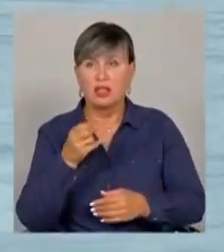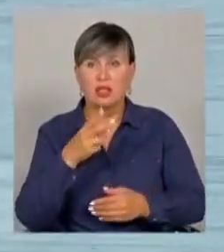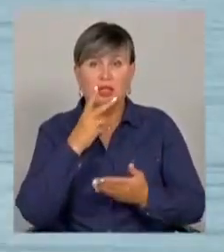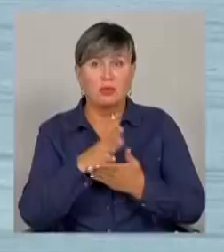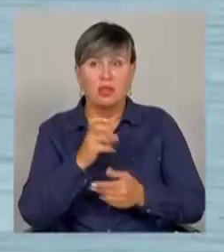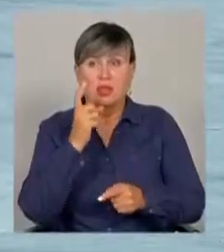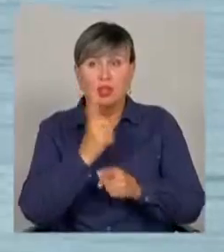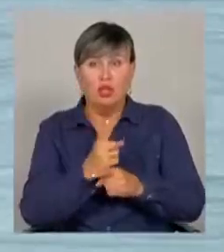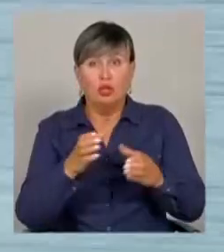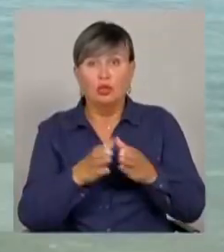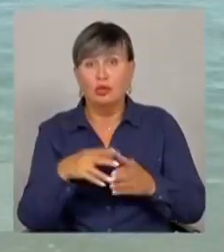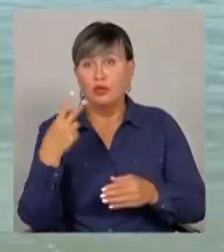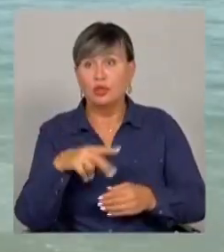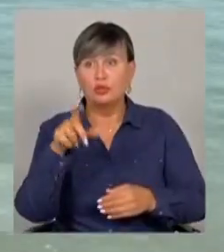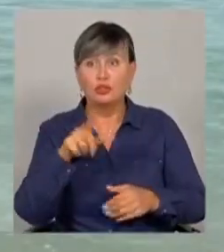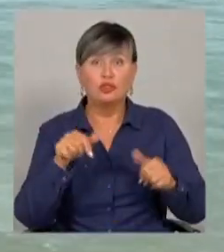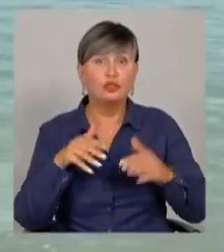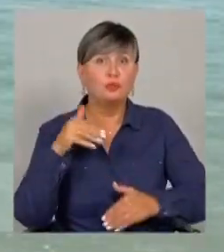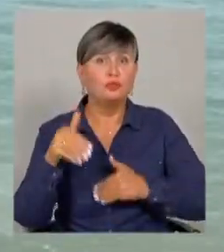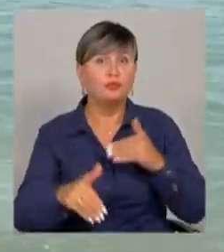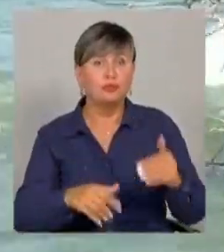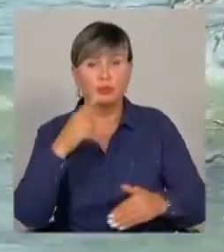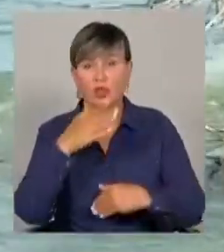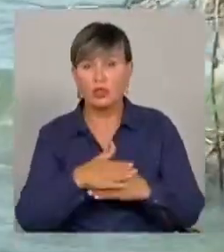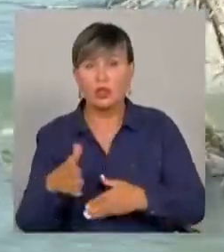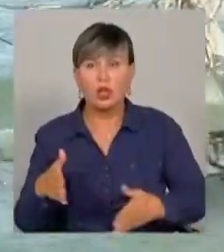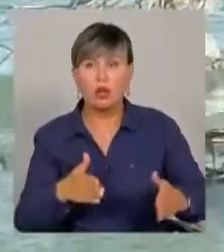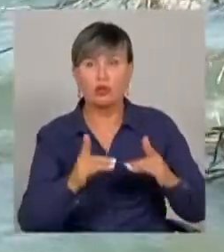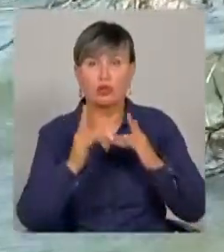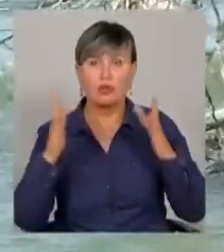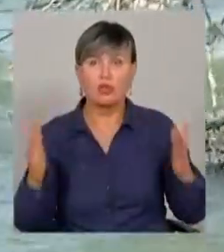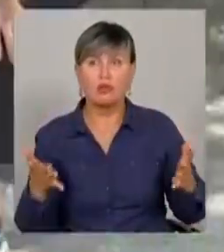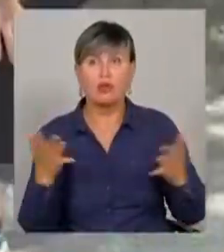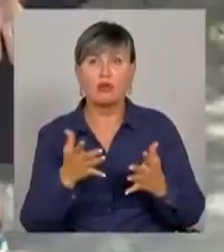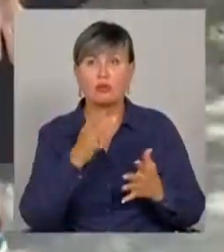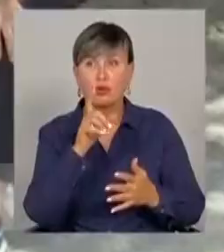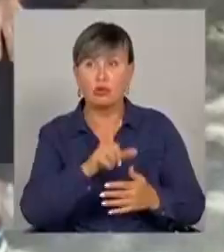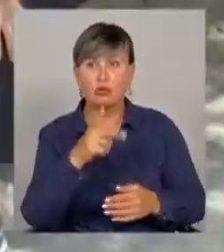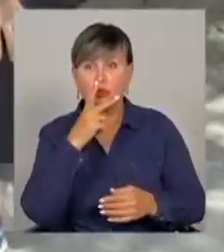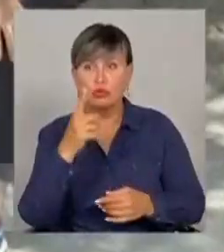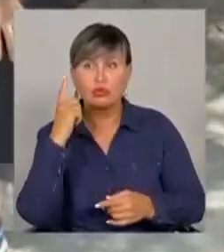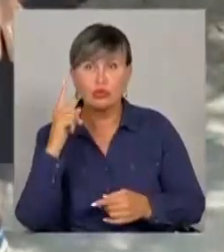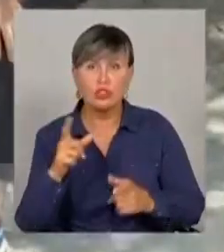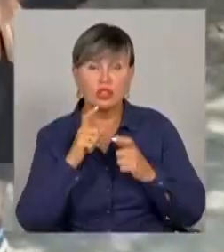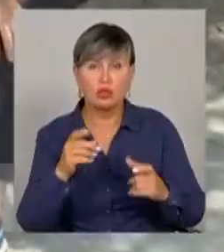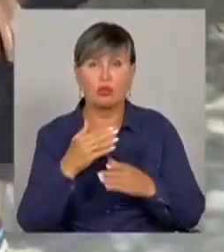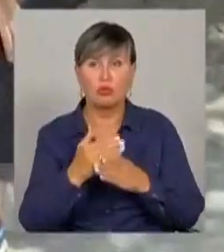на запрет, группа из 20 человек решила искупаться вблизи дорожного моста. В какой-то момент очевидцы услышали крики о